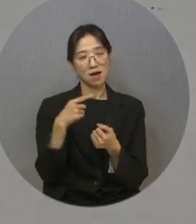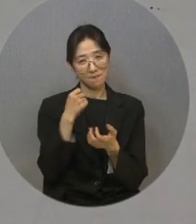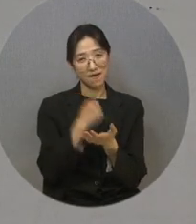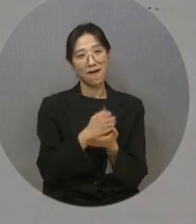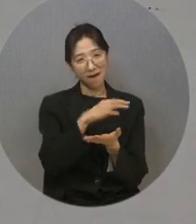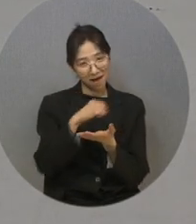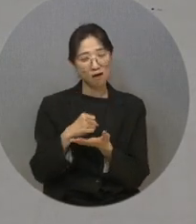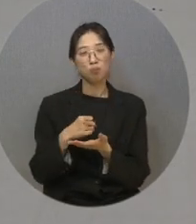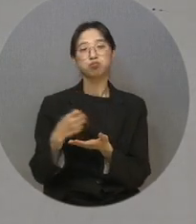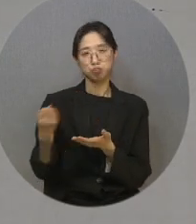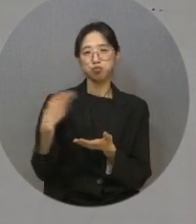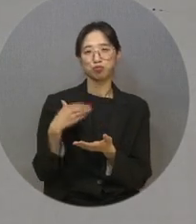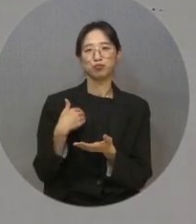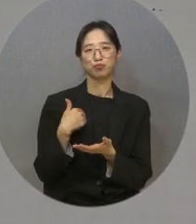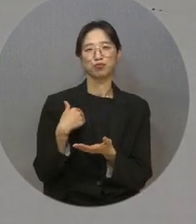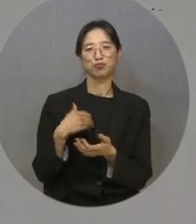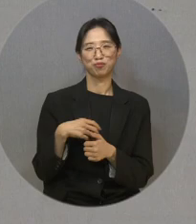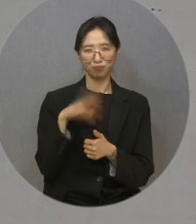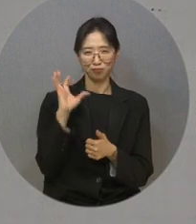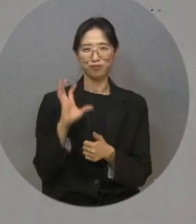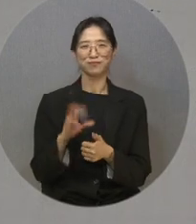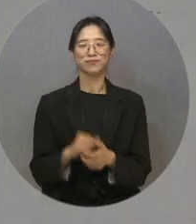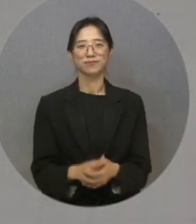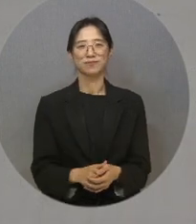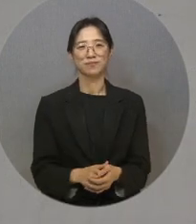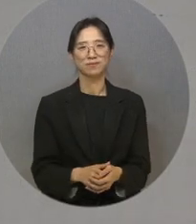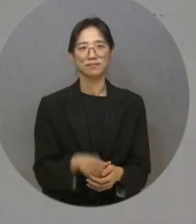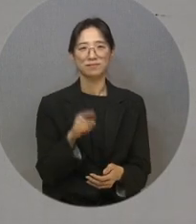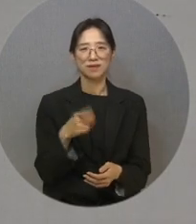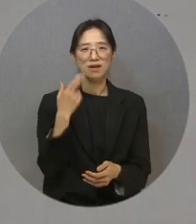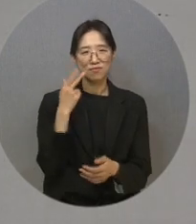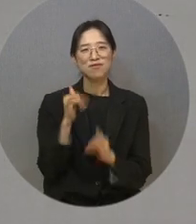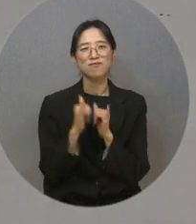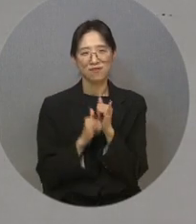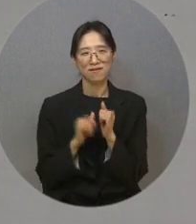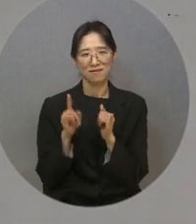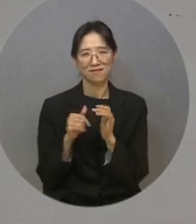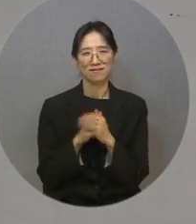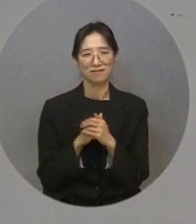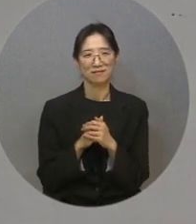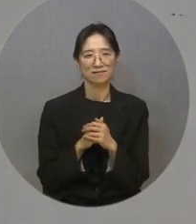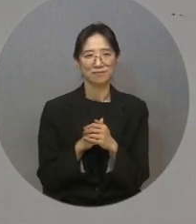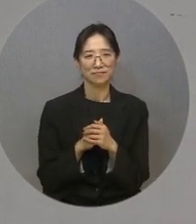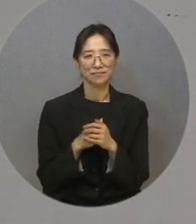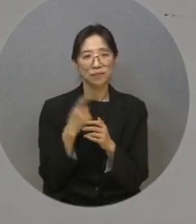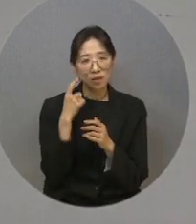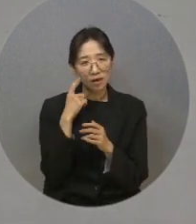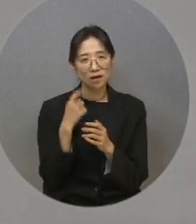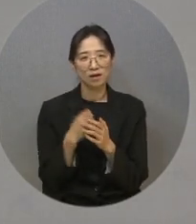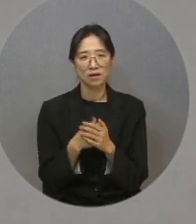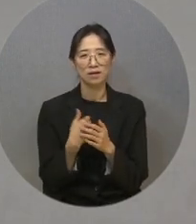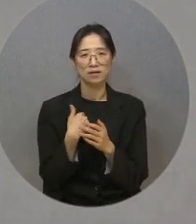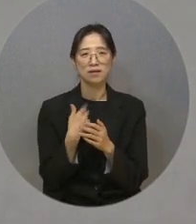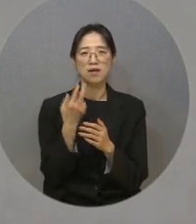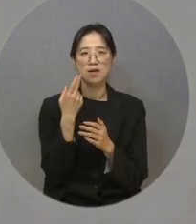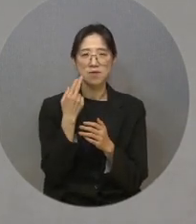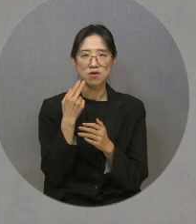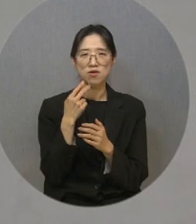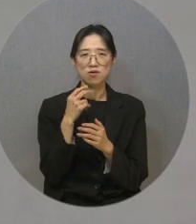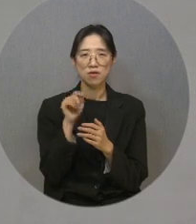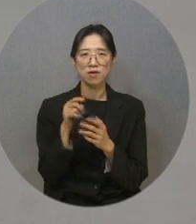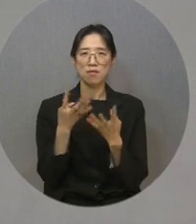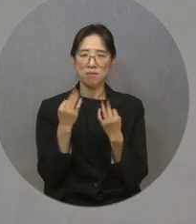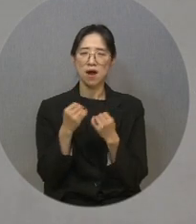찍어서 오세요. 이렇게 하고 보내더라고. 그게 미국의 히스토리예요. 왜? 적어도